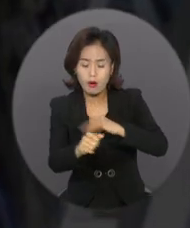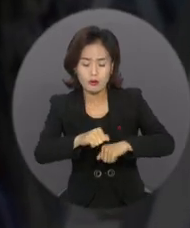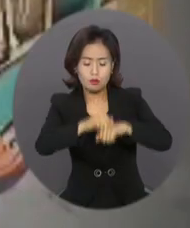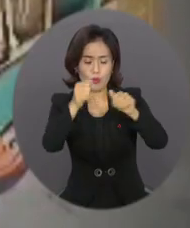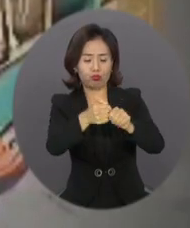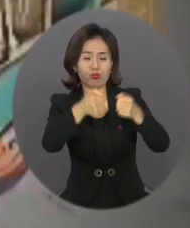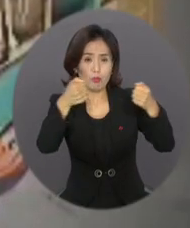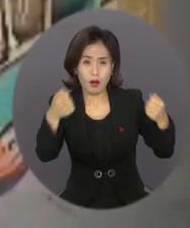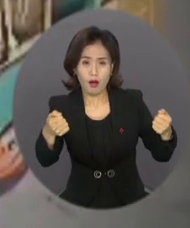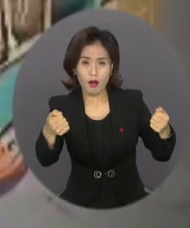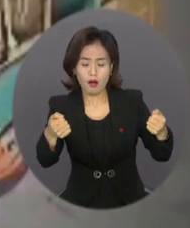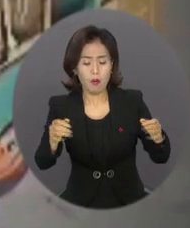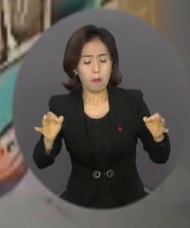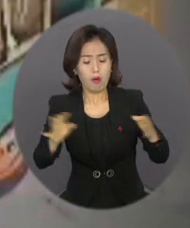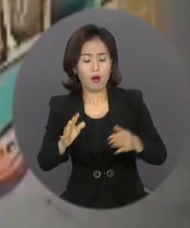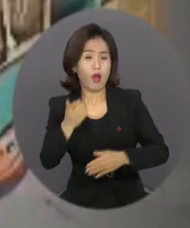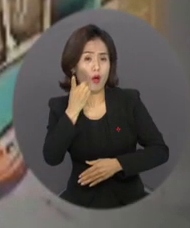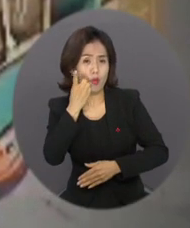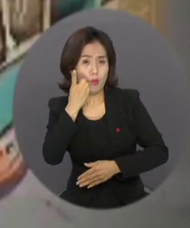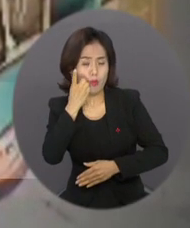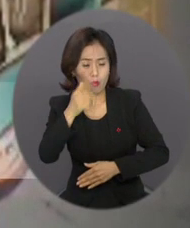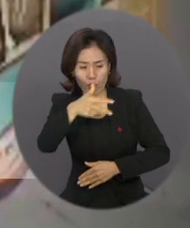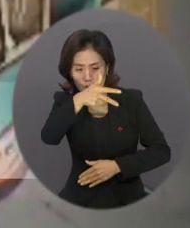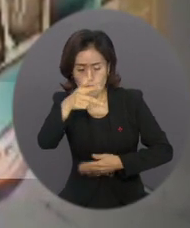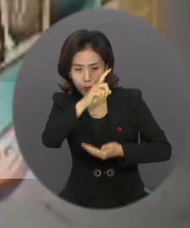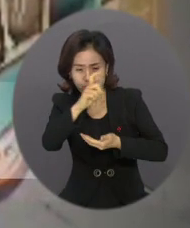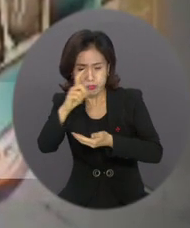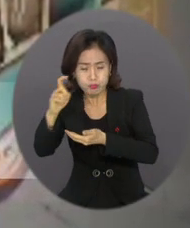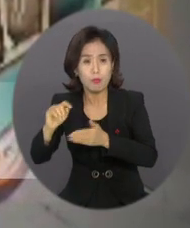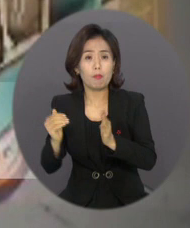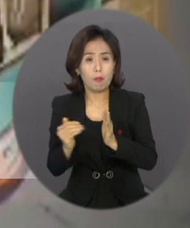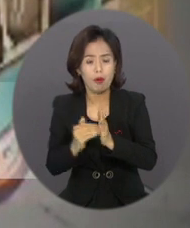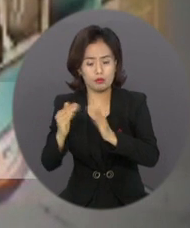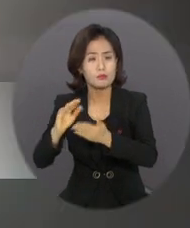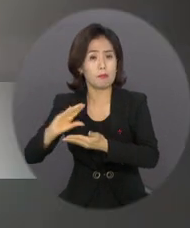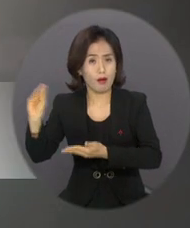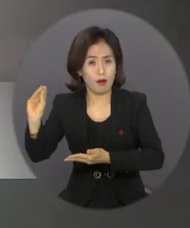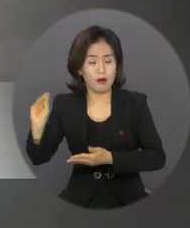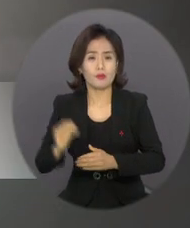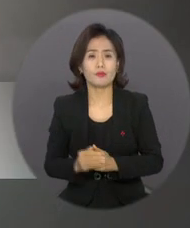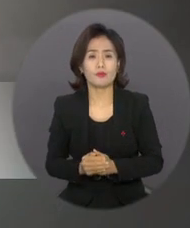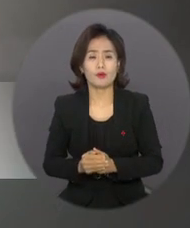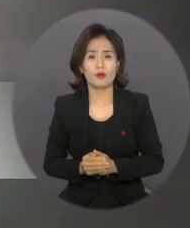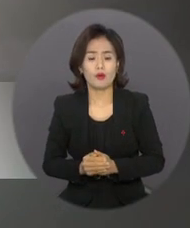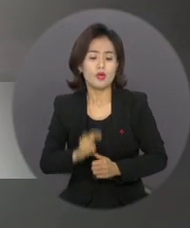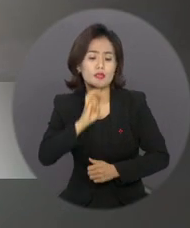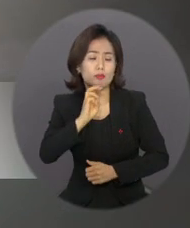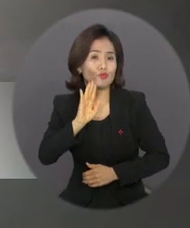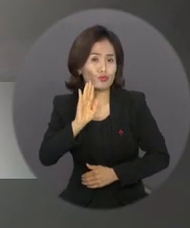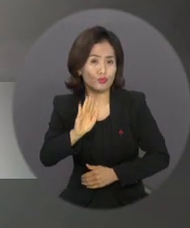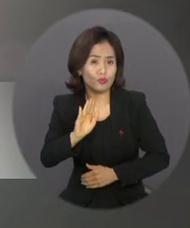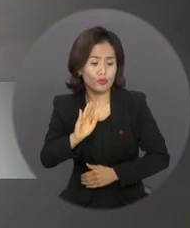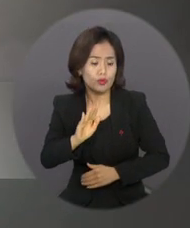창고 문을 엽니다 잠시 뒤 스마트폰으로 창고 내부를 구석구석 찍은 뒤 집을 떠납니다 그리고 30분